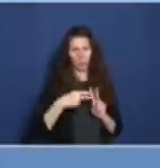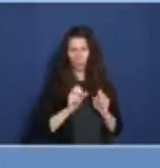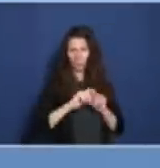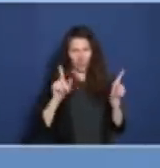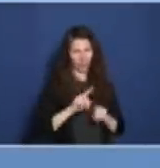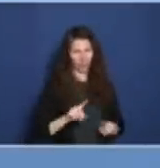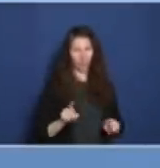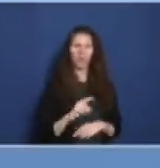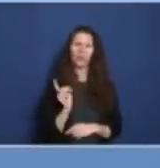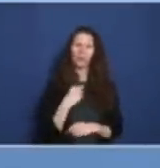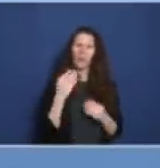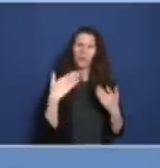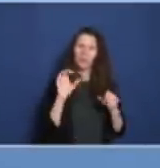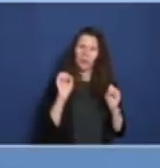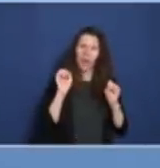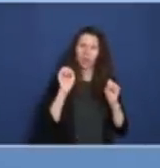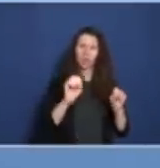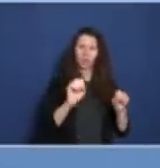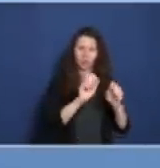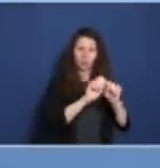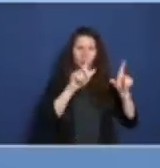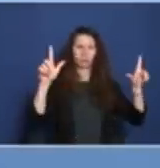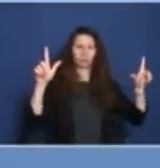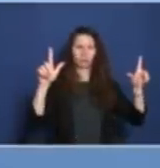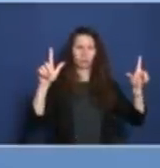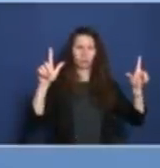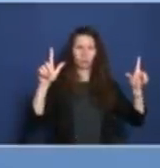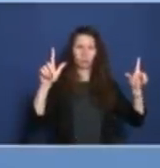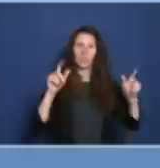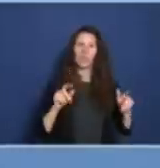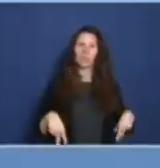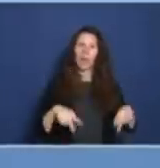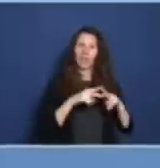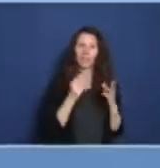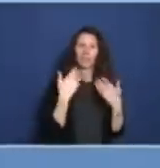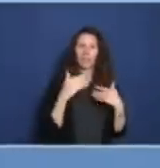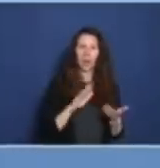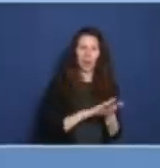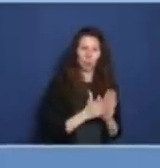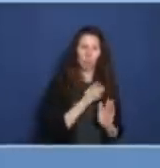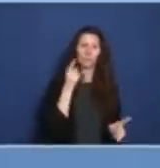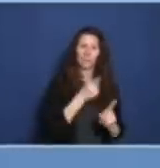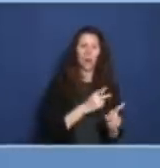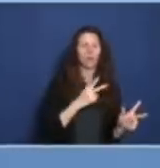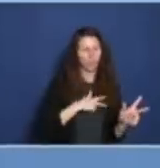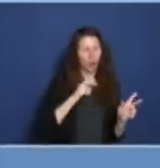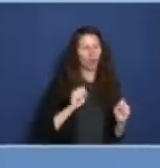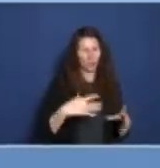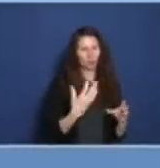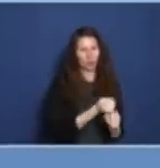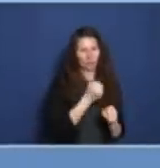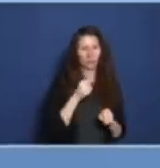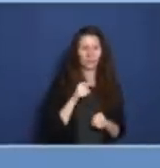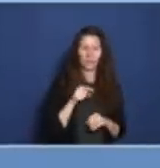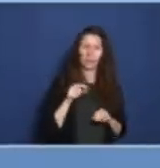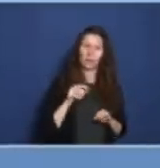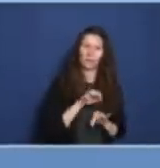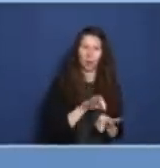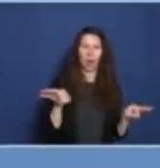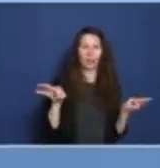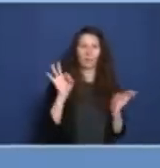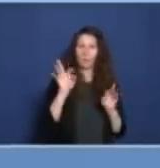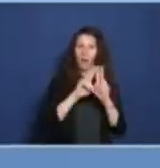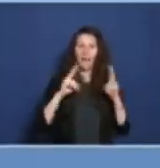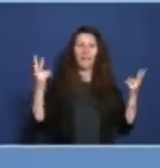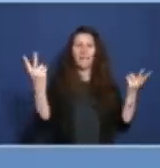dazu führt, dass die Ziele des Pariser Klimaabkommens auch wirklich erreicht werden können. Das ist für uns alle, das ist für die Welt